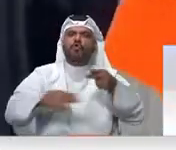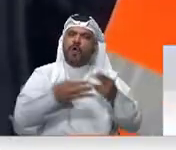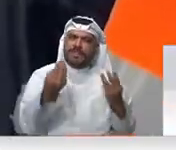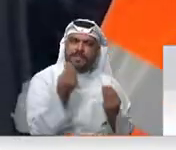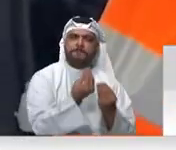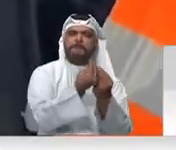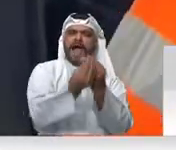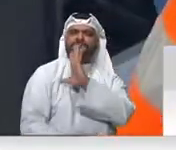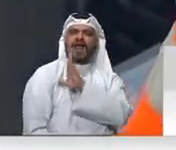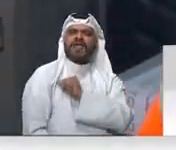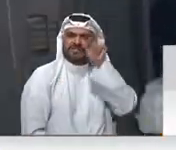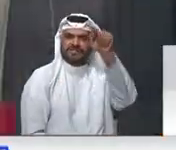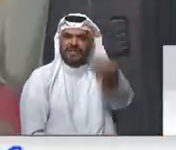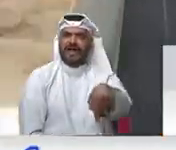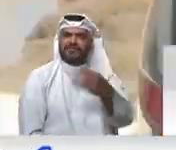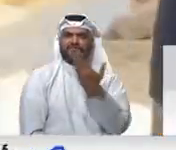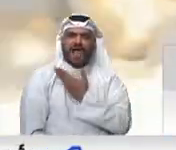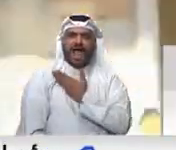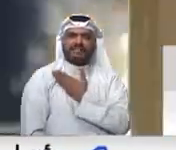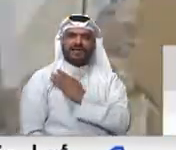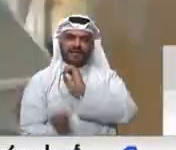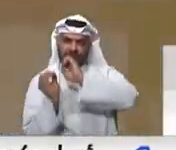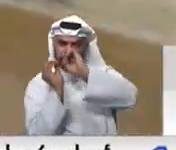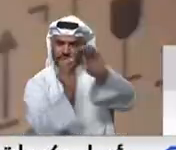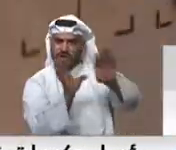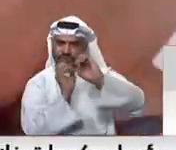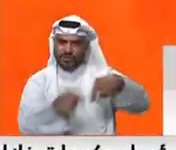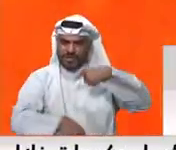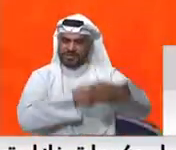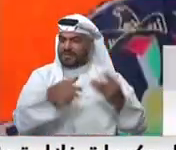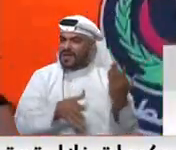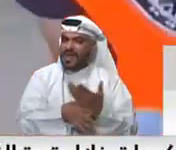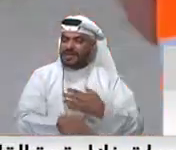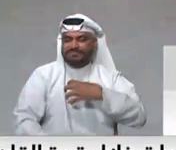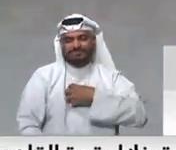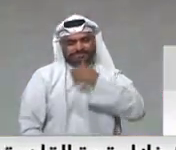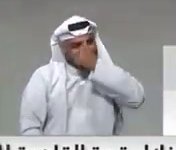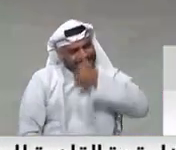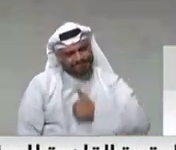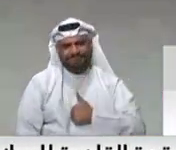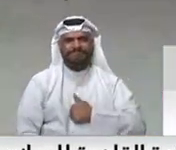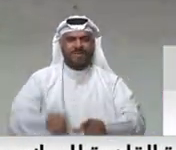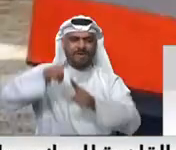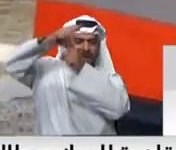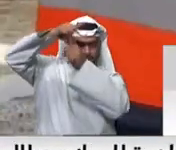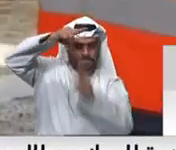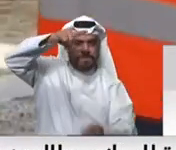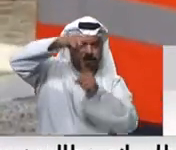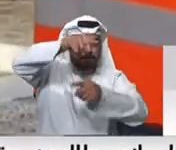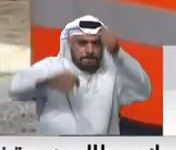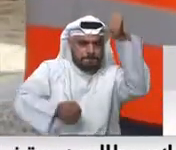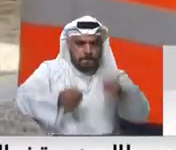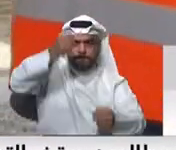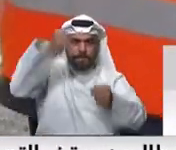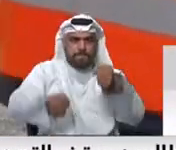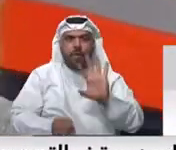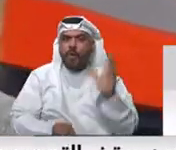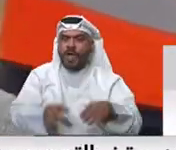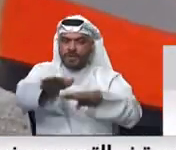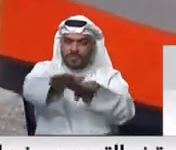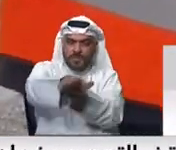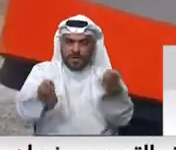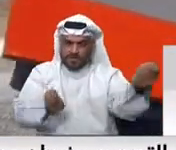بجانبكم للفلسطينيين في قطاع غزة الذين يتعرضون لعدوان الاحتلال الإسرائيلي عبر البر